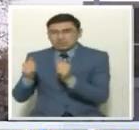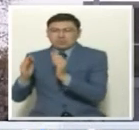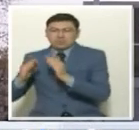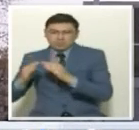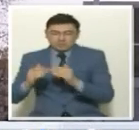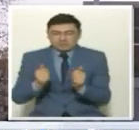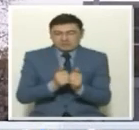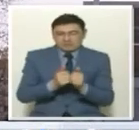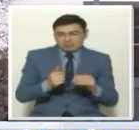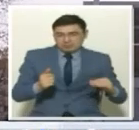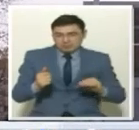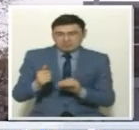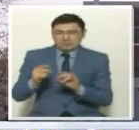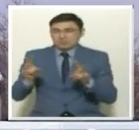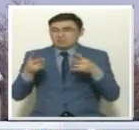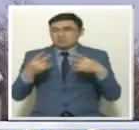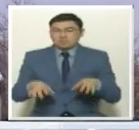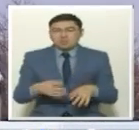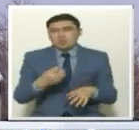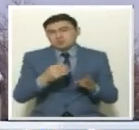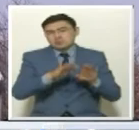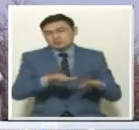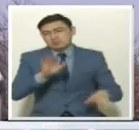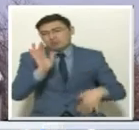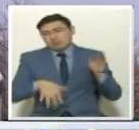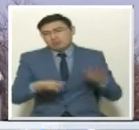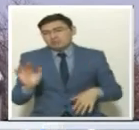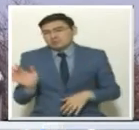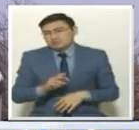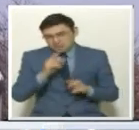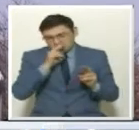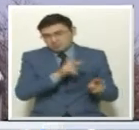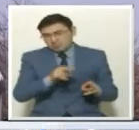тастау қажет. Әсіресе балаларды қараусыз тастамаңыздар. Қажетсіз сыртқа шықпауларыңызды сұраймыз.